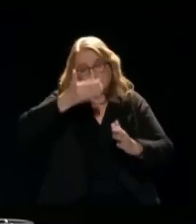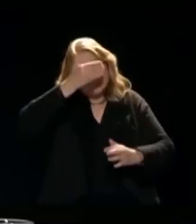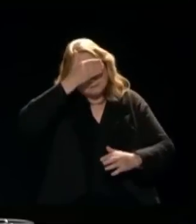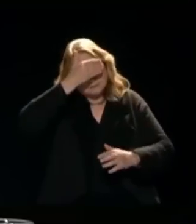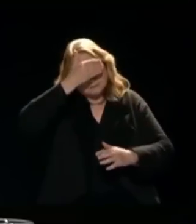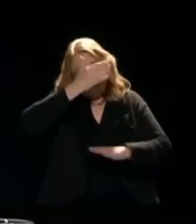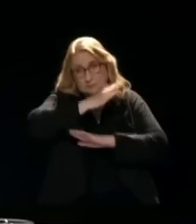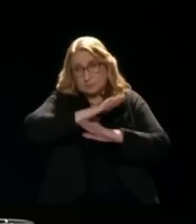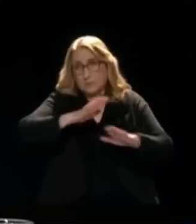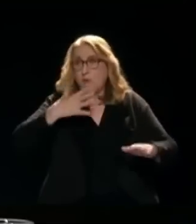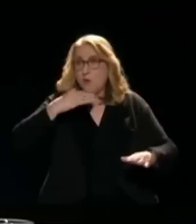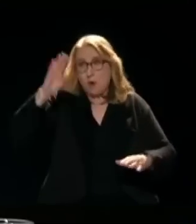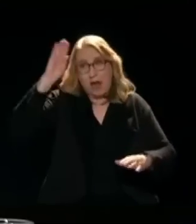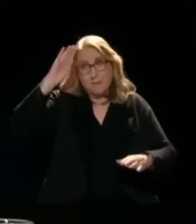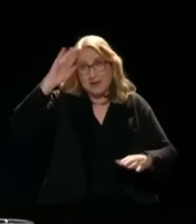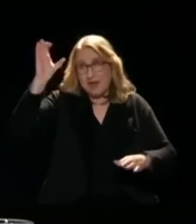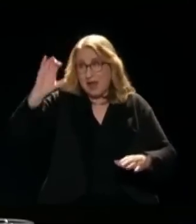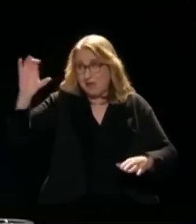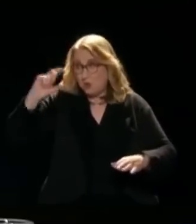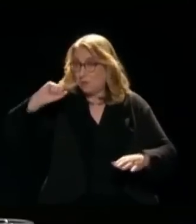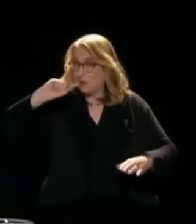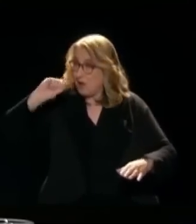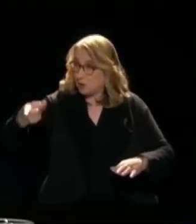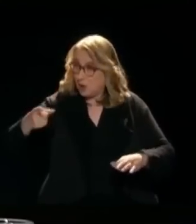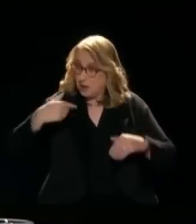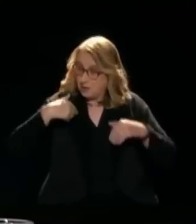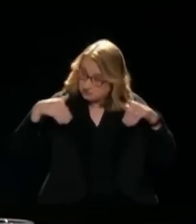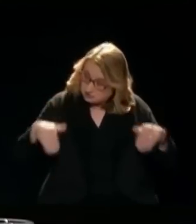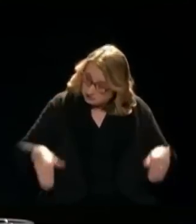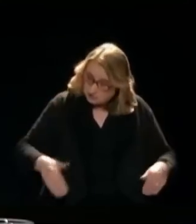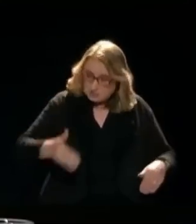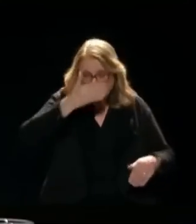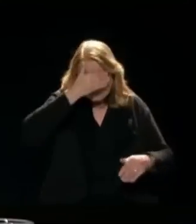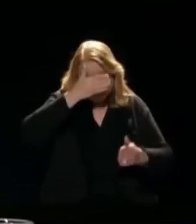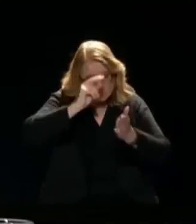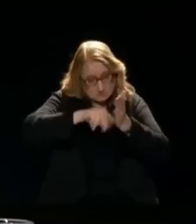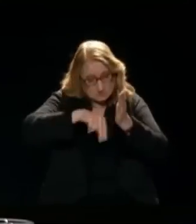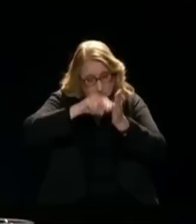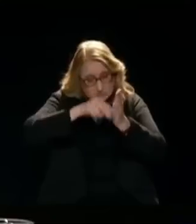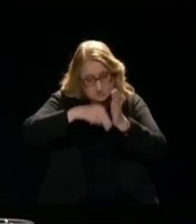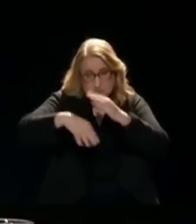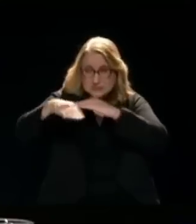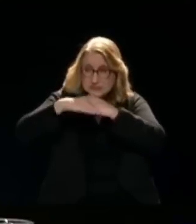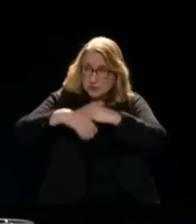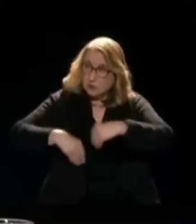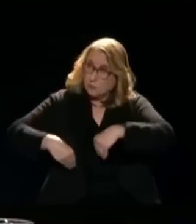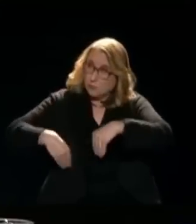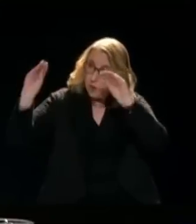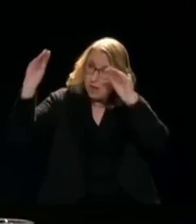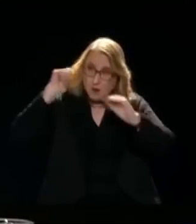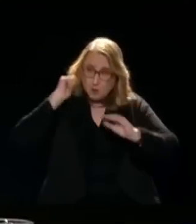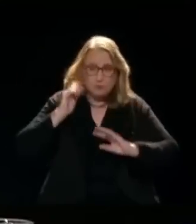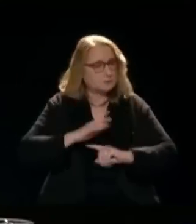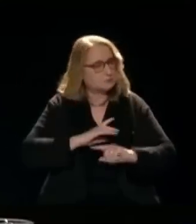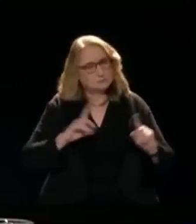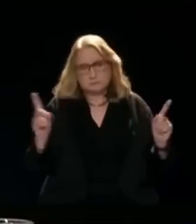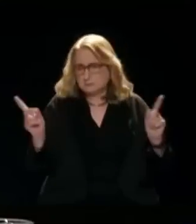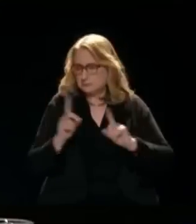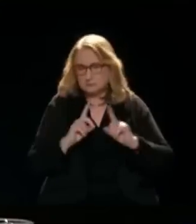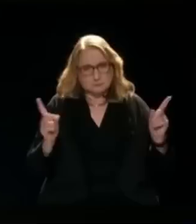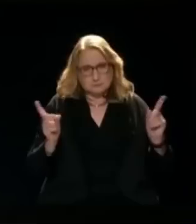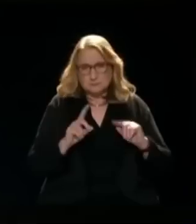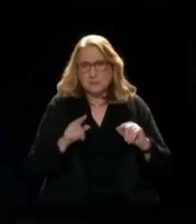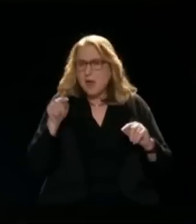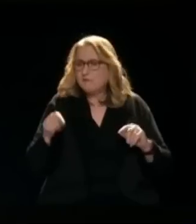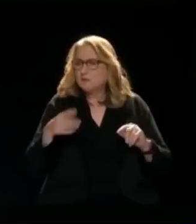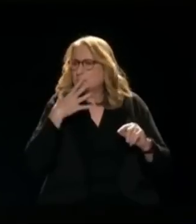οι Αμερικανοί και οι Ευρωπαίοι? Από πού και σπού. Και αυτό δεν μας επιστρέφει σε μια κατάσταση των Βαλκανίων που είναι πριν από τους Βαλκανικούς